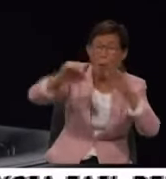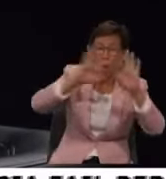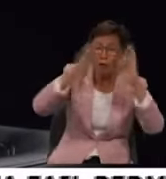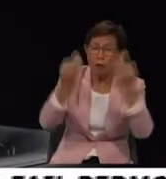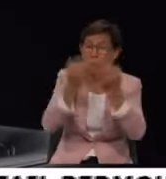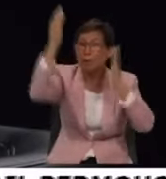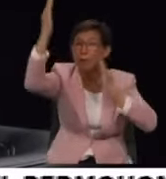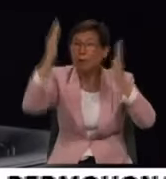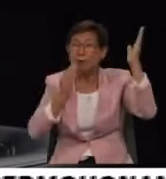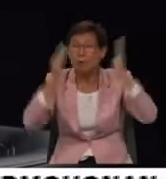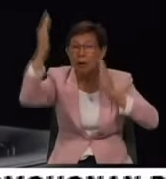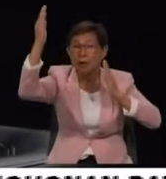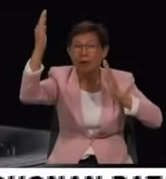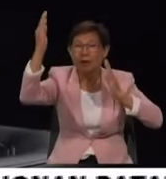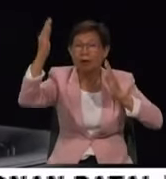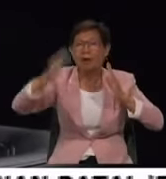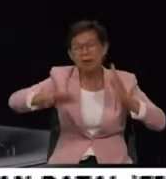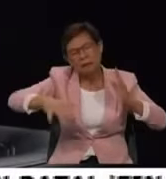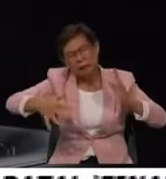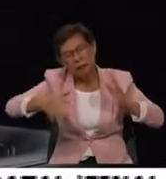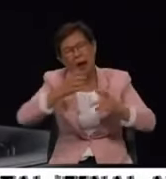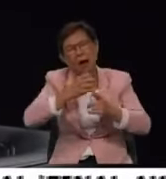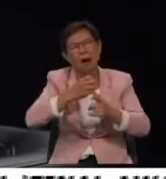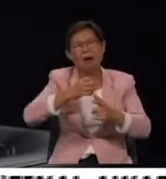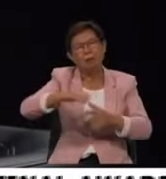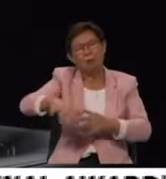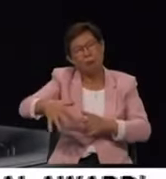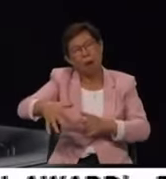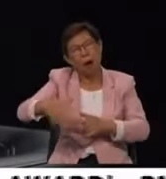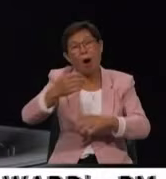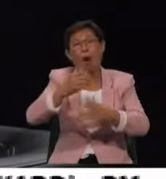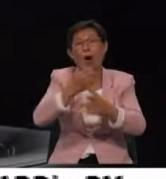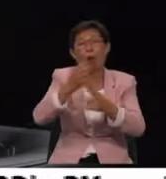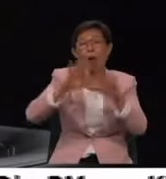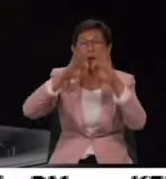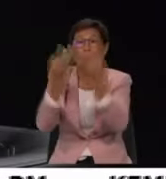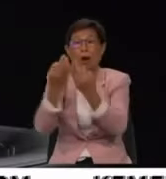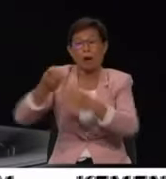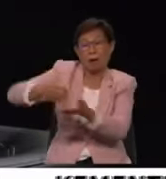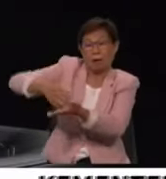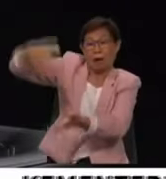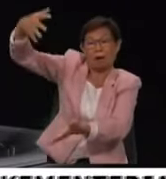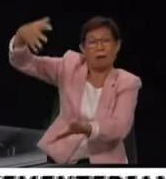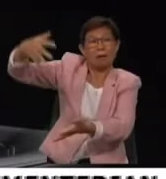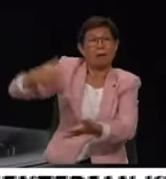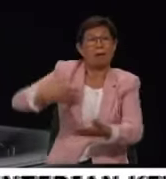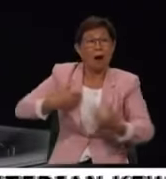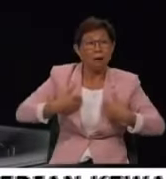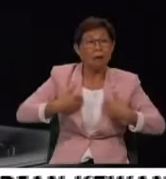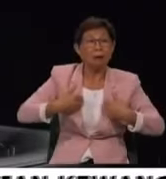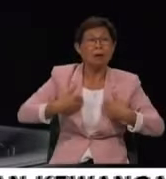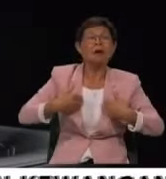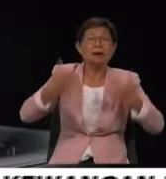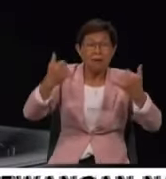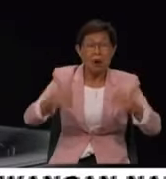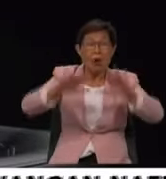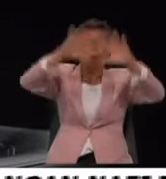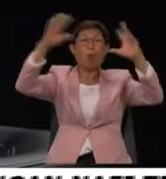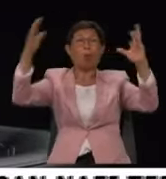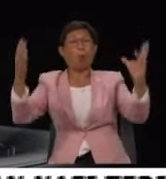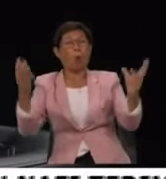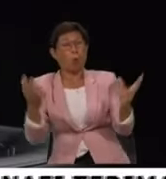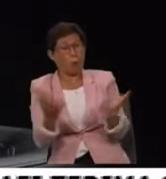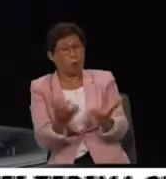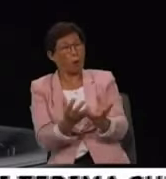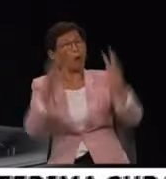Malaysia di peringkat keluarga sederana ataupun keatasan ada salah seorang profesional ataupun lebih daripada seorang. Tetapi hari ini dunia ke arah